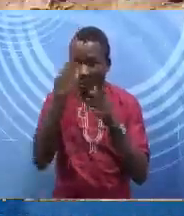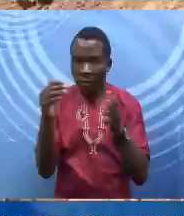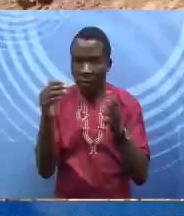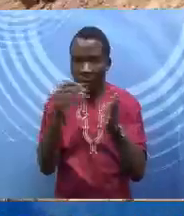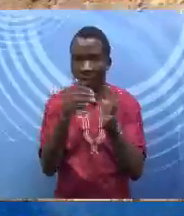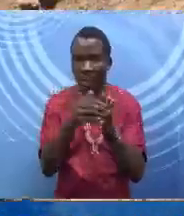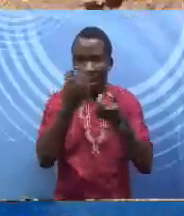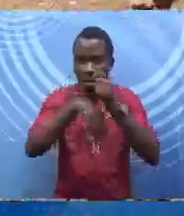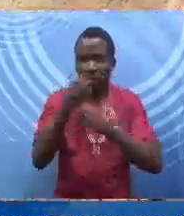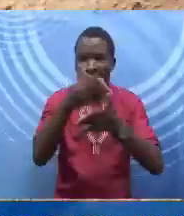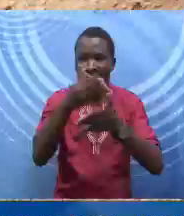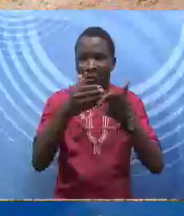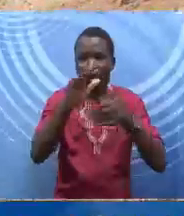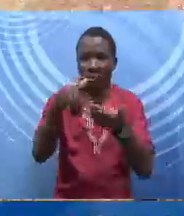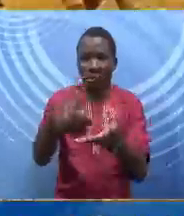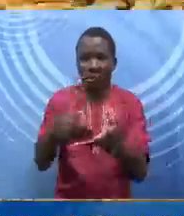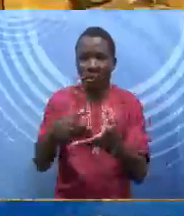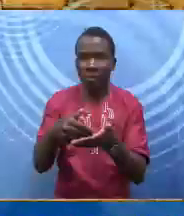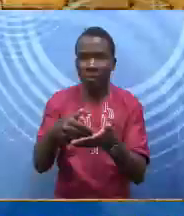wabangamirwa n'igikorwa remezo icyo ari cyo cyose